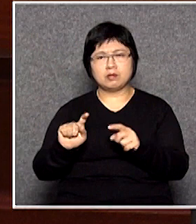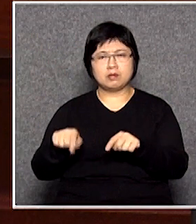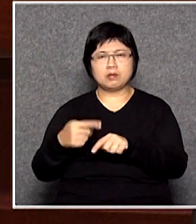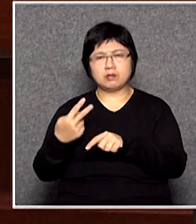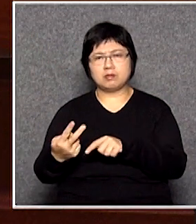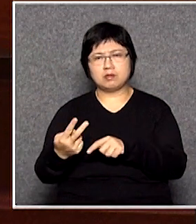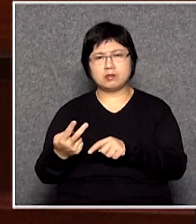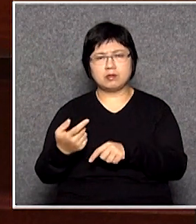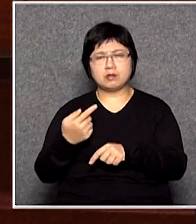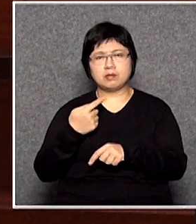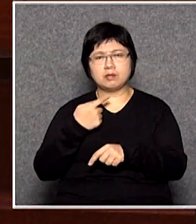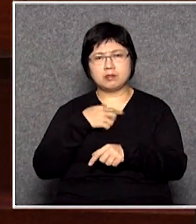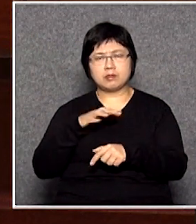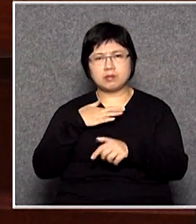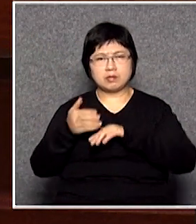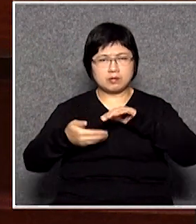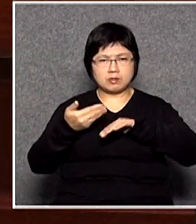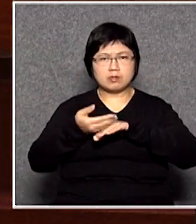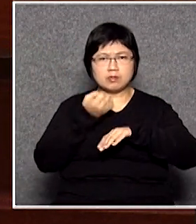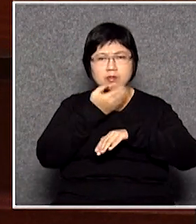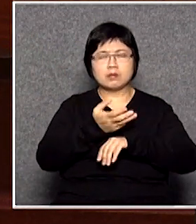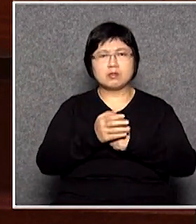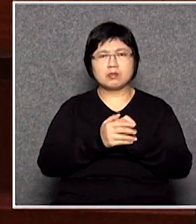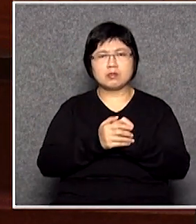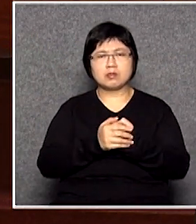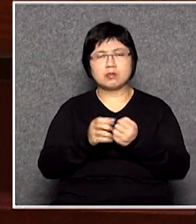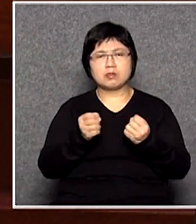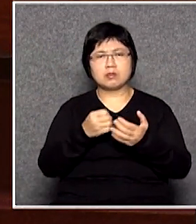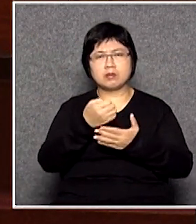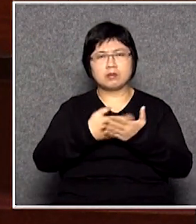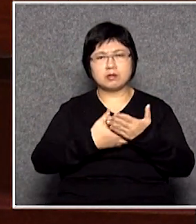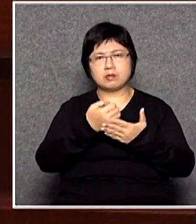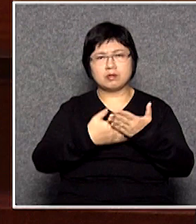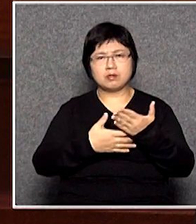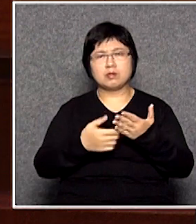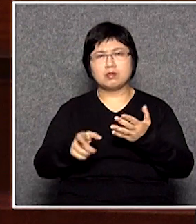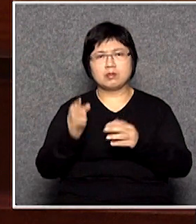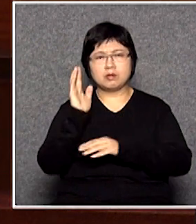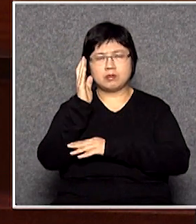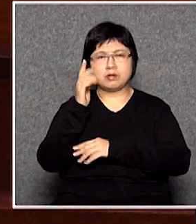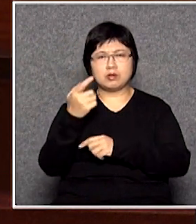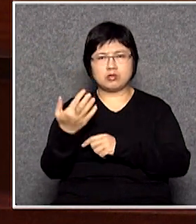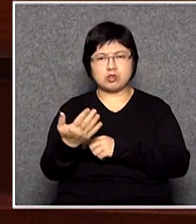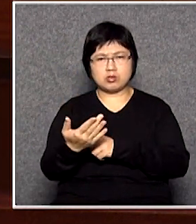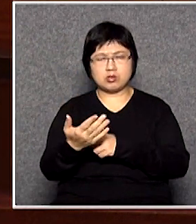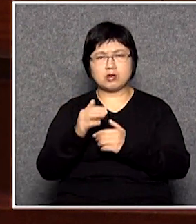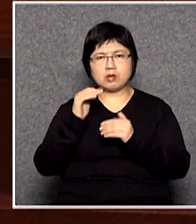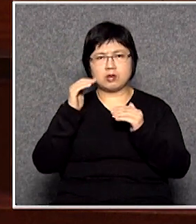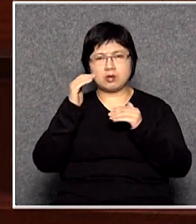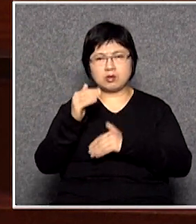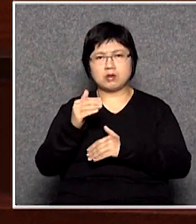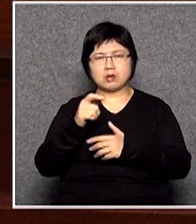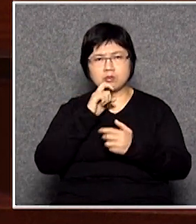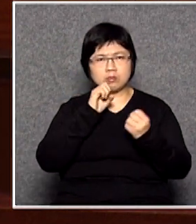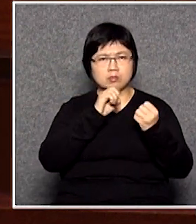83A(2)無需重複披露嗰度，由於議事規則對發言次數嘅限制，喺唔同嘅